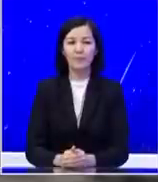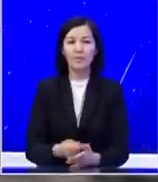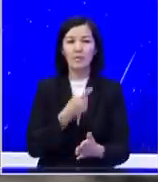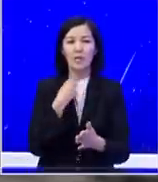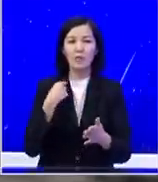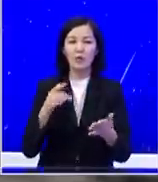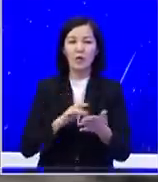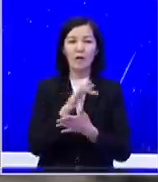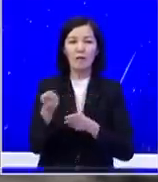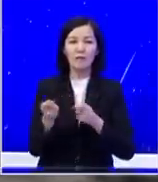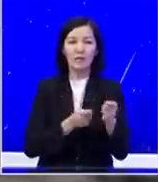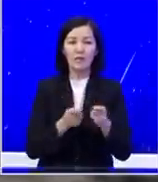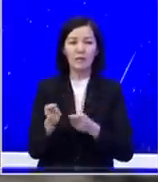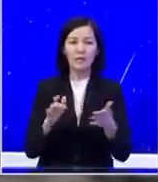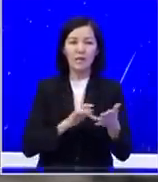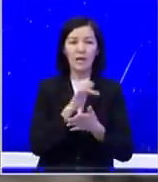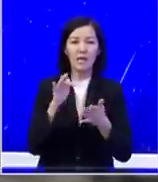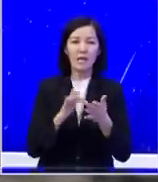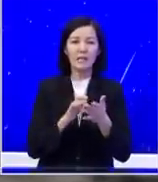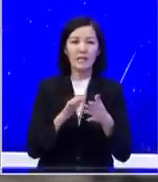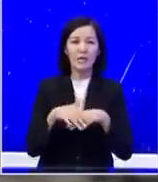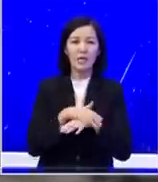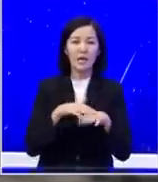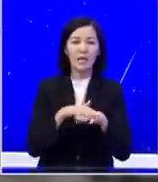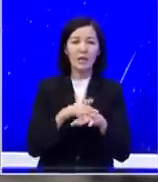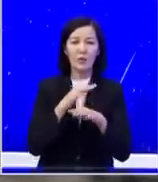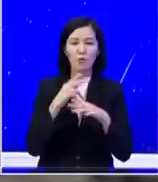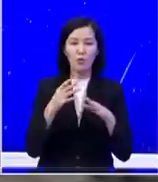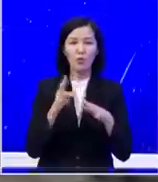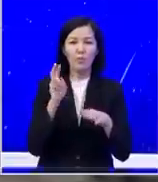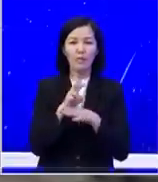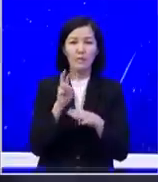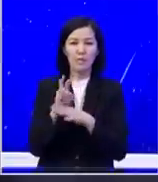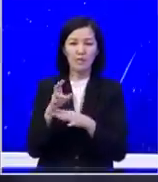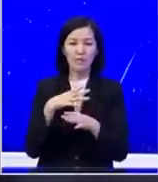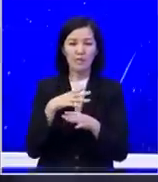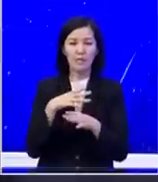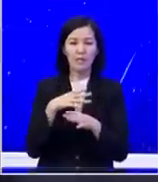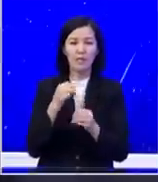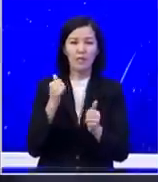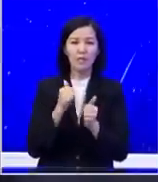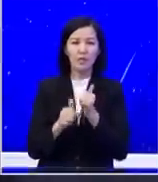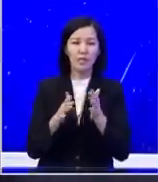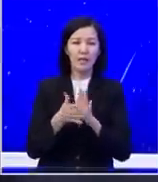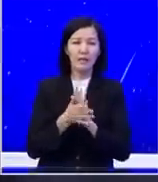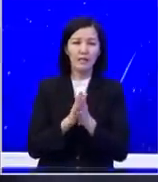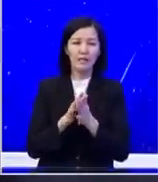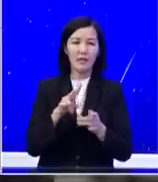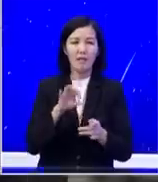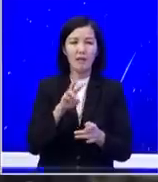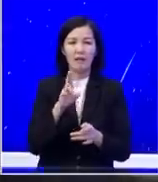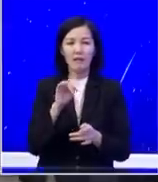Талдықорған қаласының әкімдігіне, мына қалада халқымыз жиі шоғырланатын, немесе халқымыз жиі жиналатын